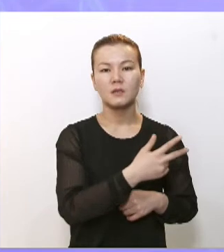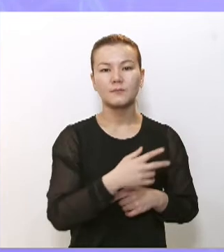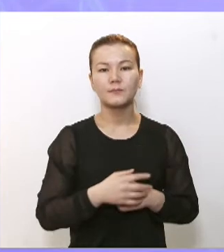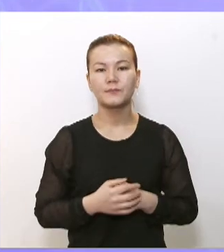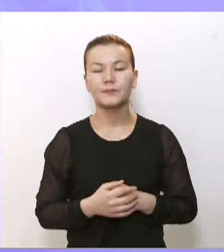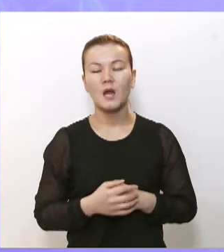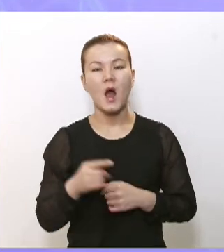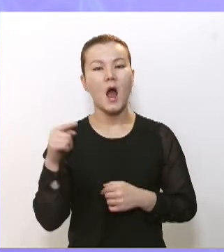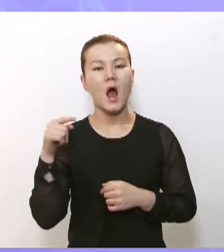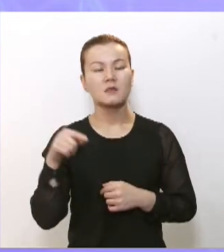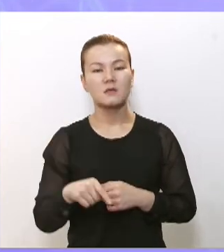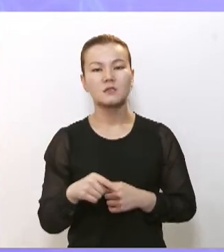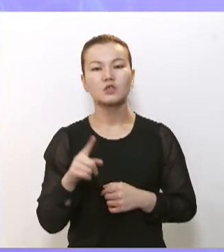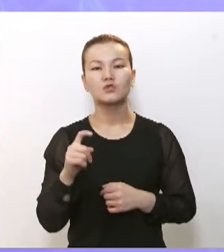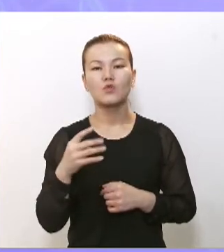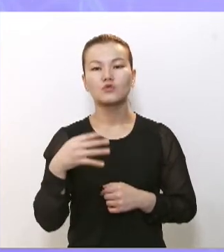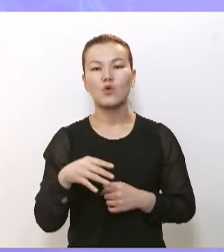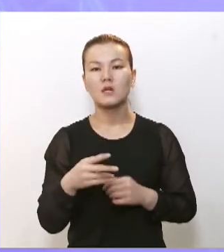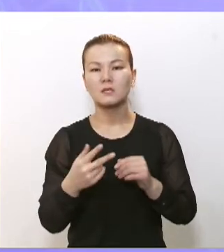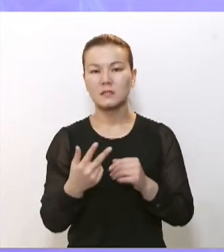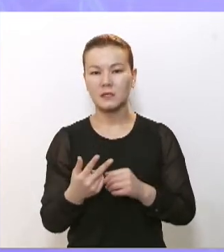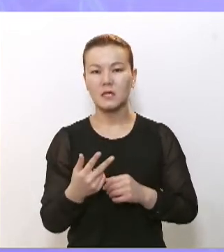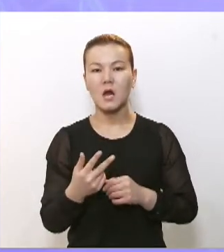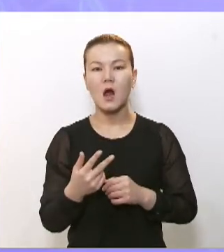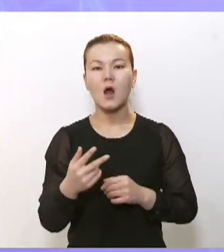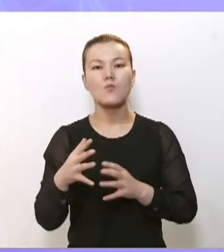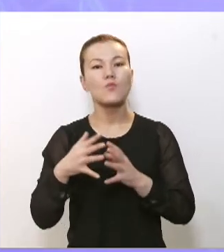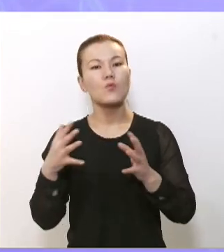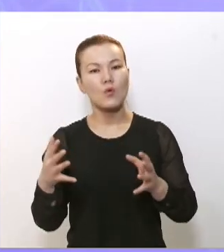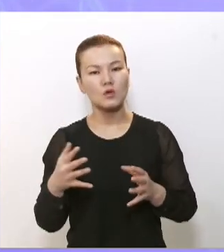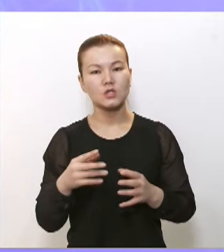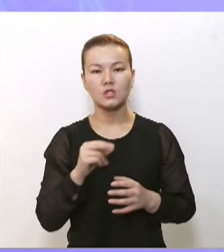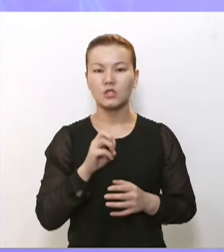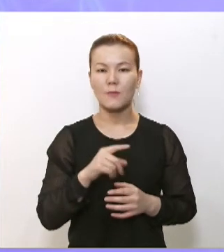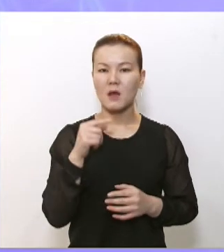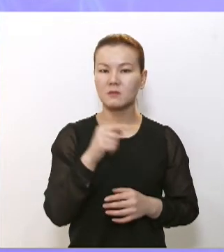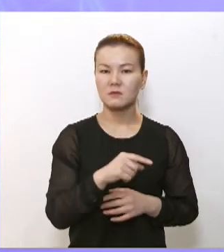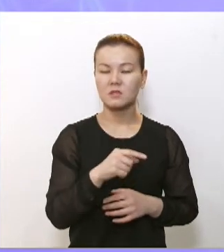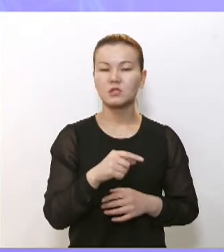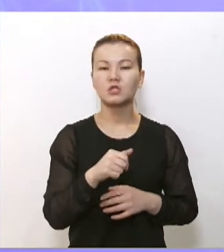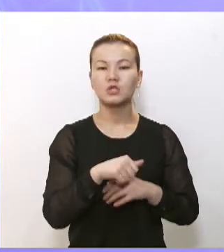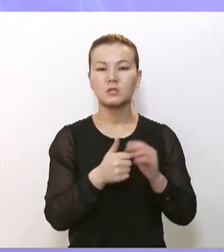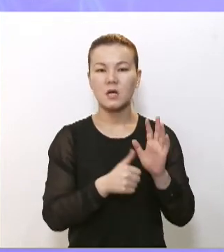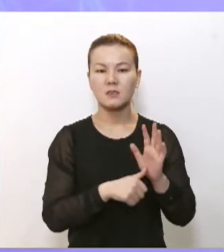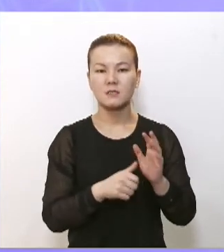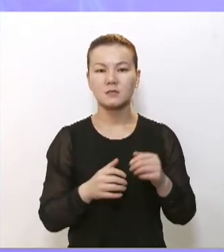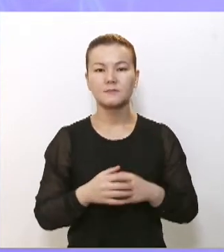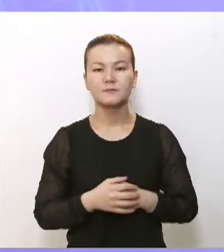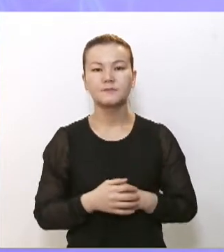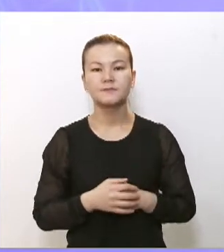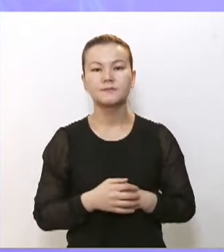1 1143 больше чем одна 1016